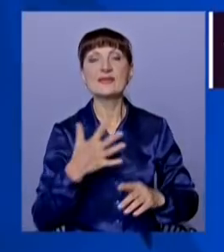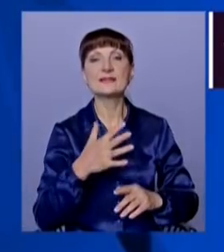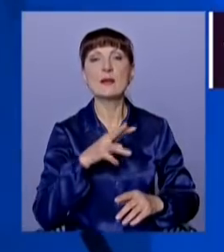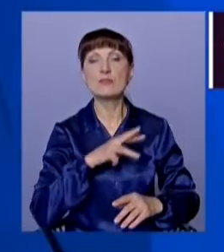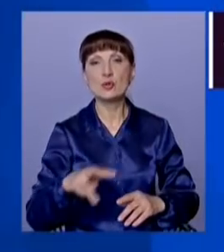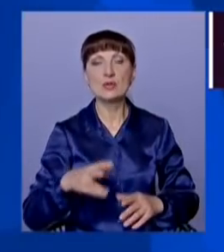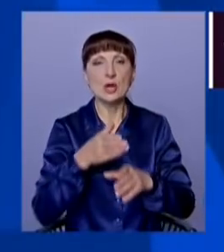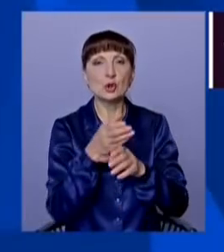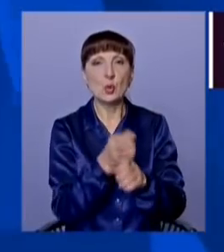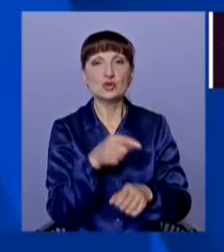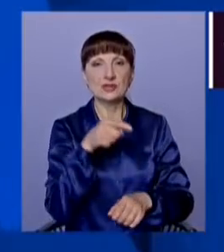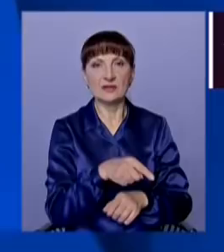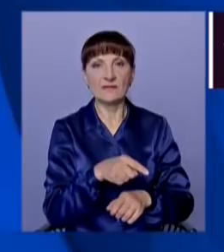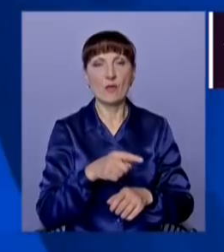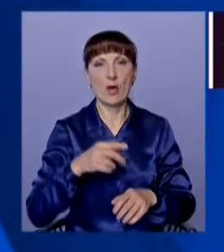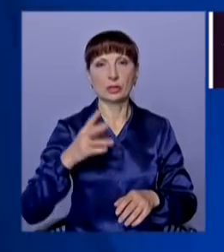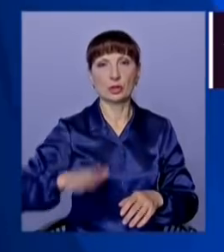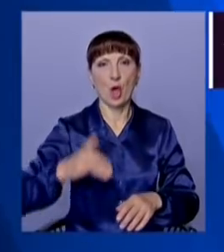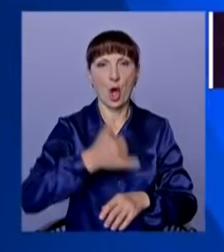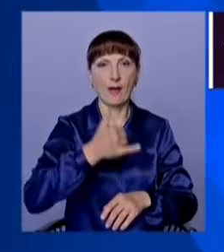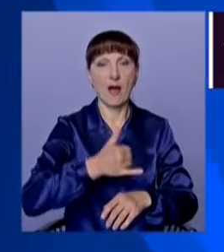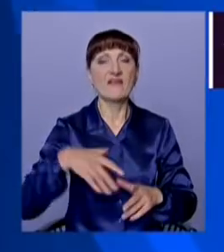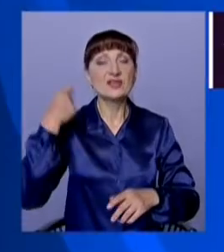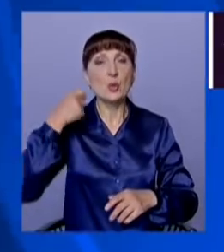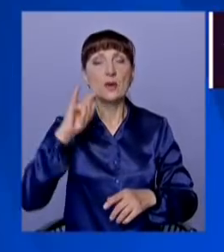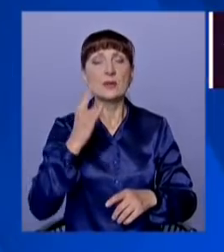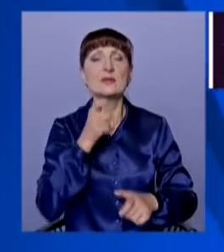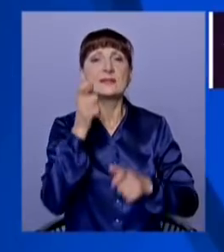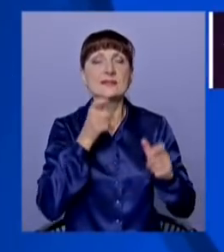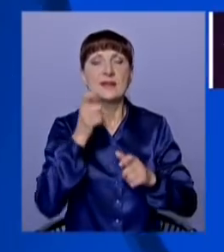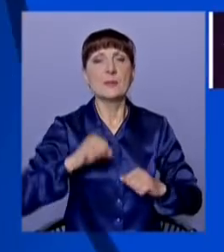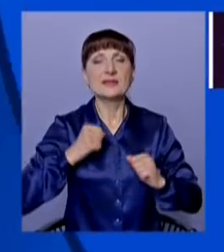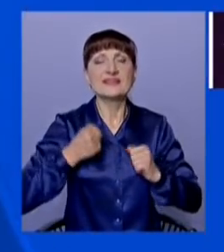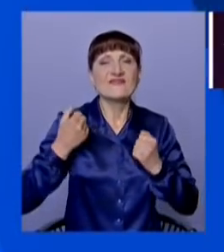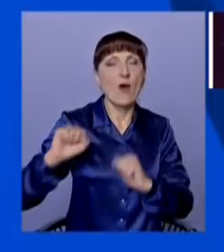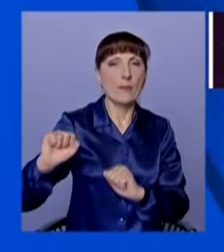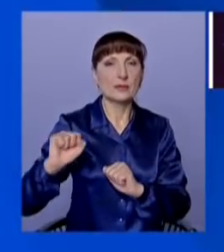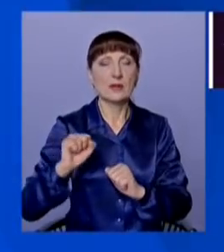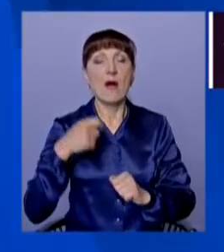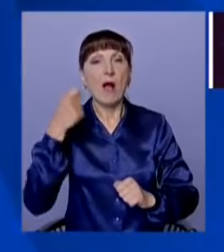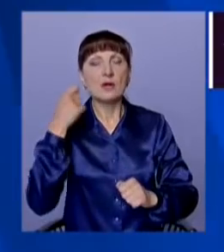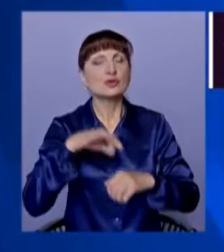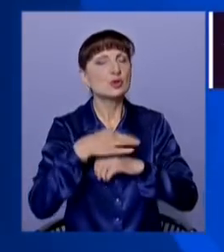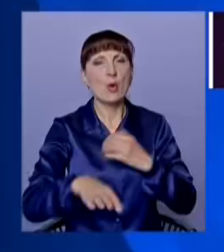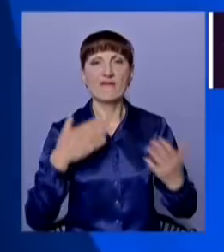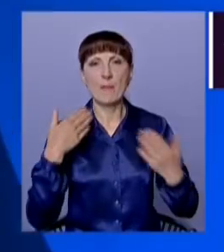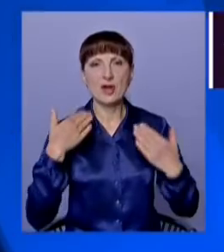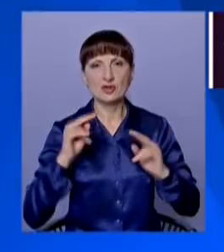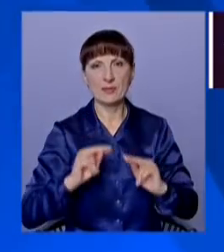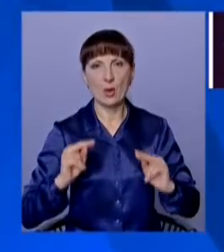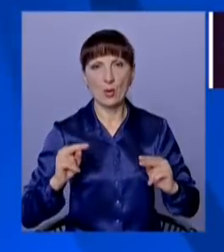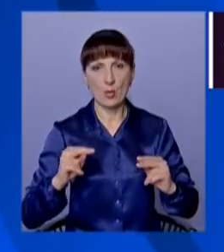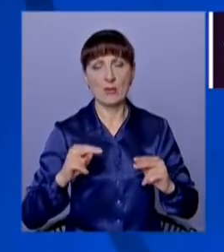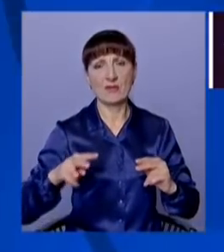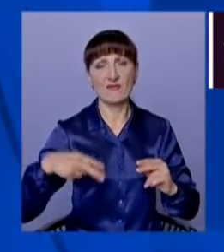минут душит его придерживая ногой весь ролик малыш кричит и пытается освободиться кадры жестокого обращения педагога вы